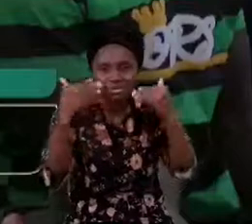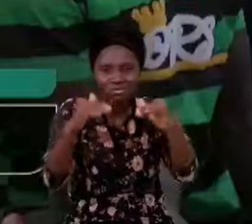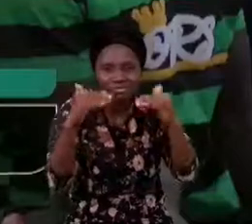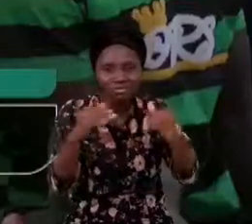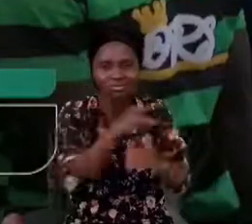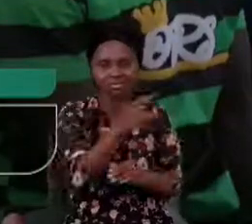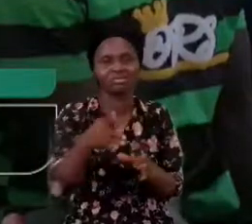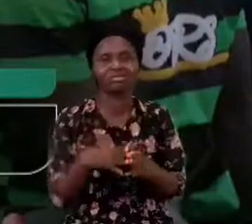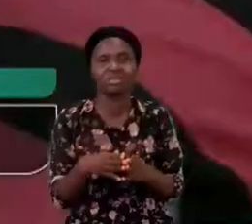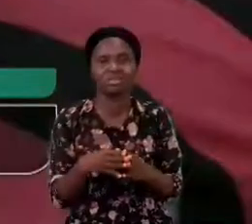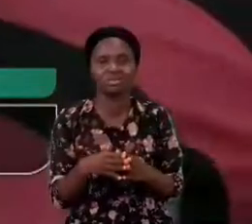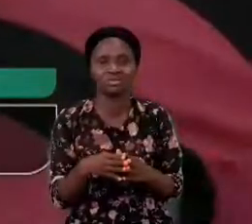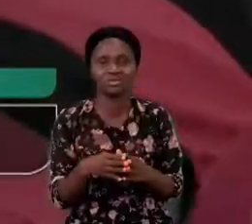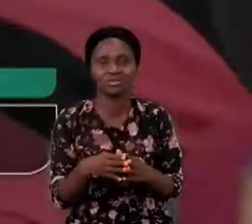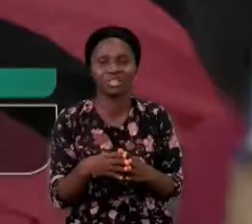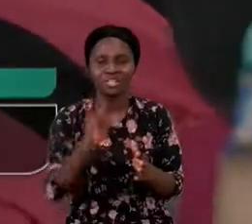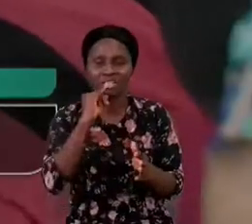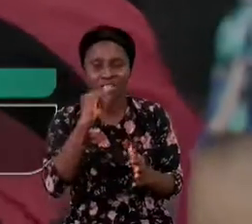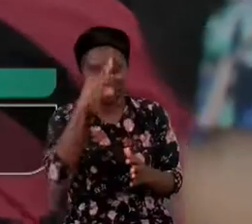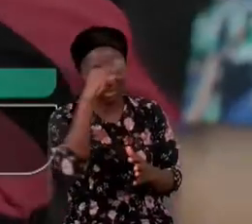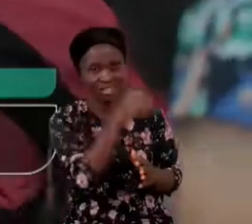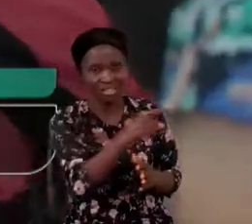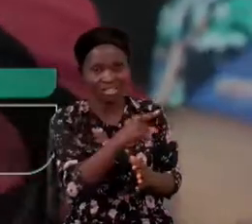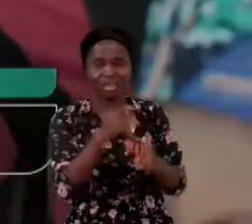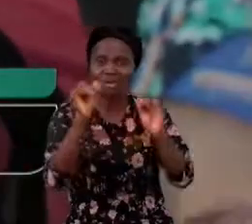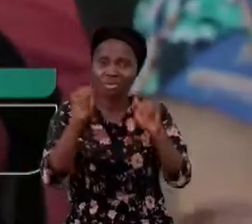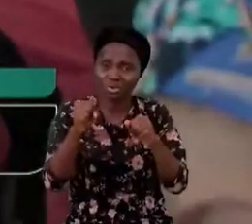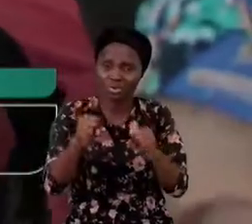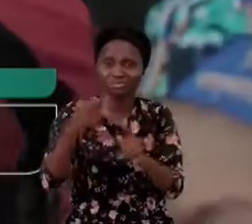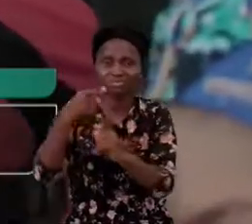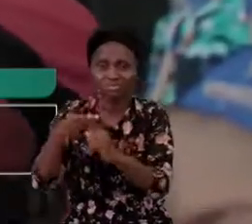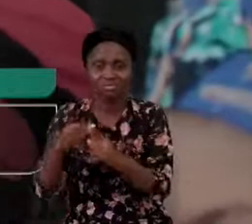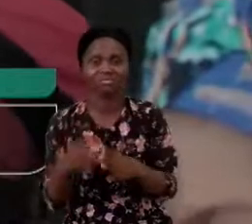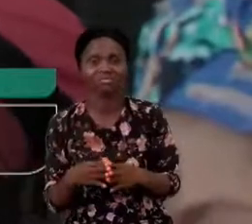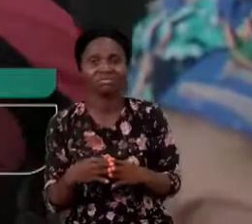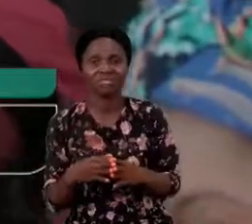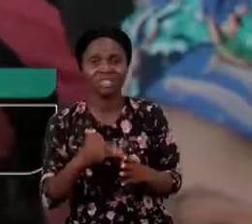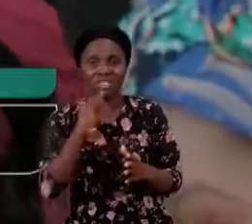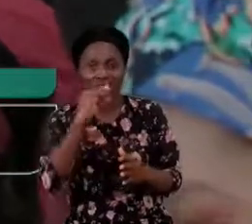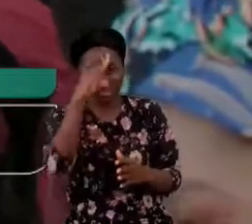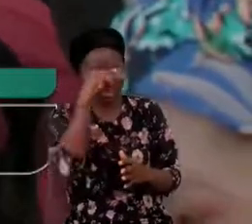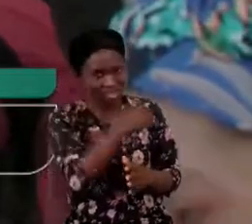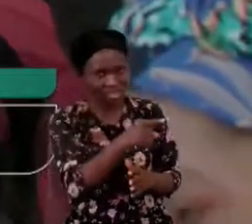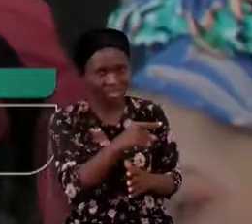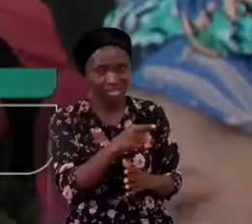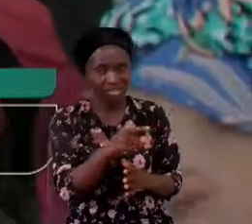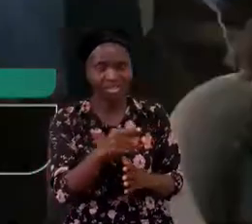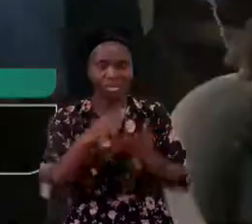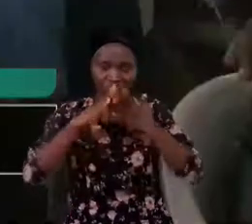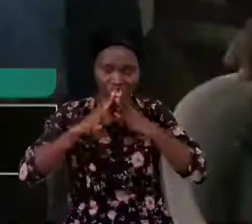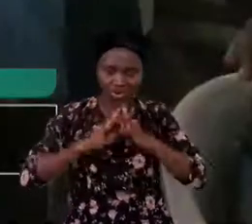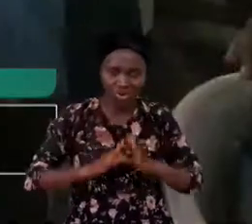genre tranquille ou querelleur? Il y a des amis que nous avons. Est-ce qu'ils sont vraiment tranquilles?